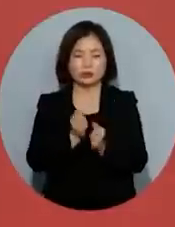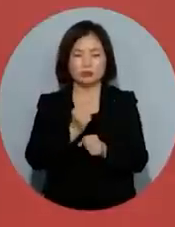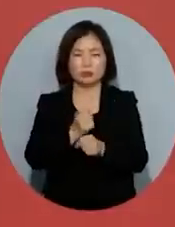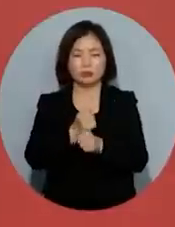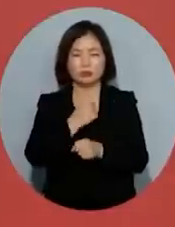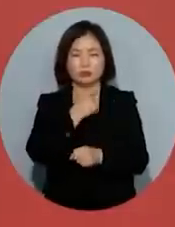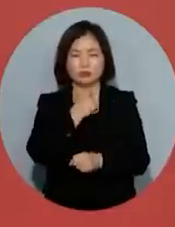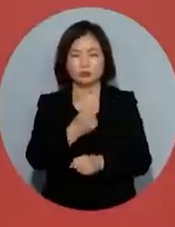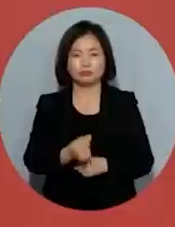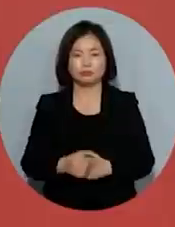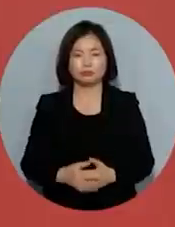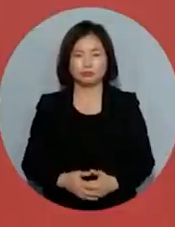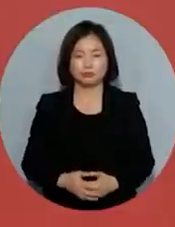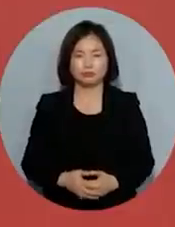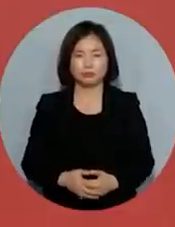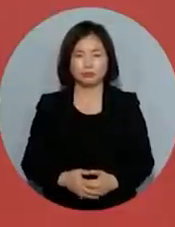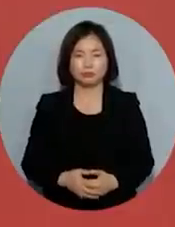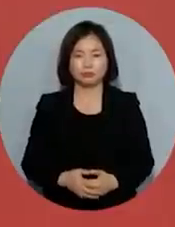저는